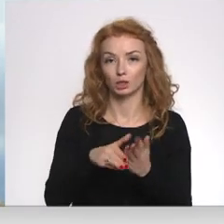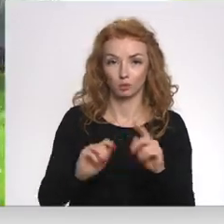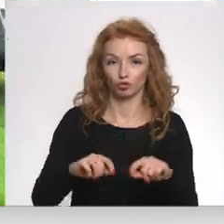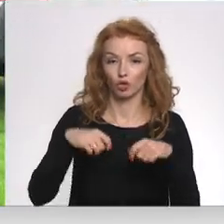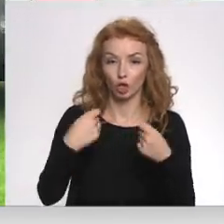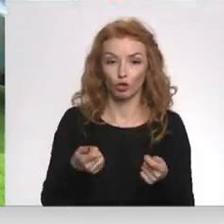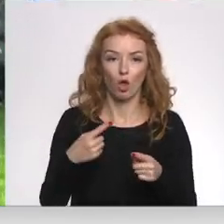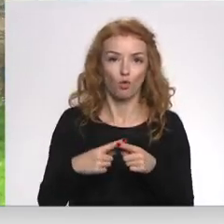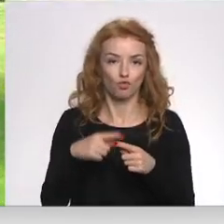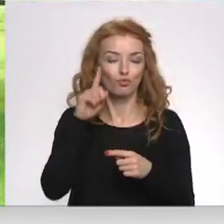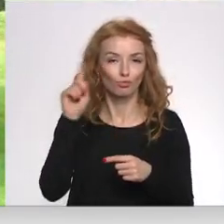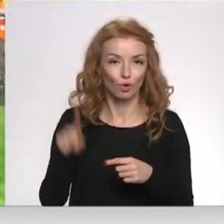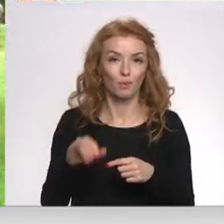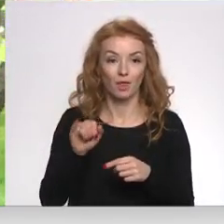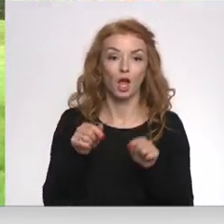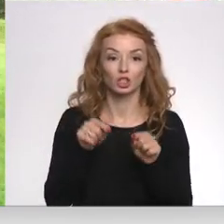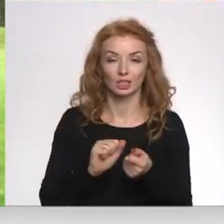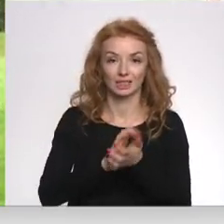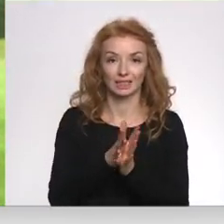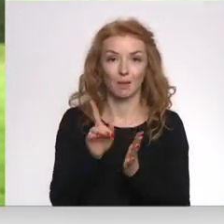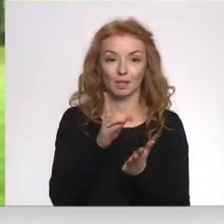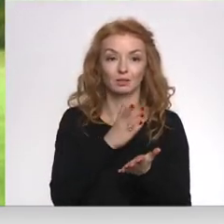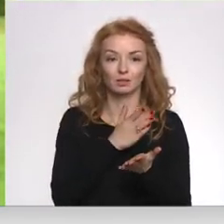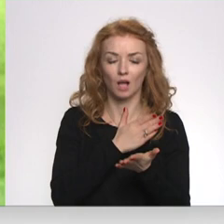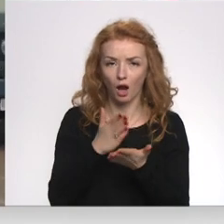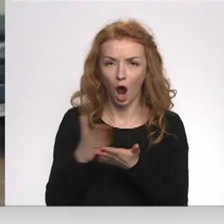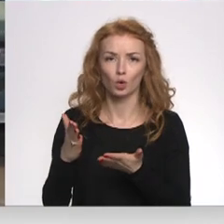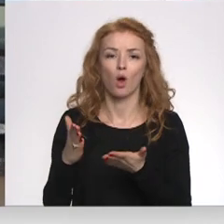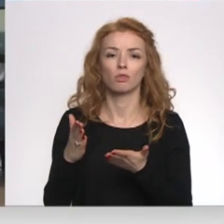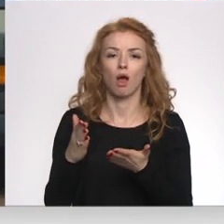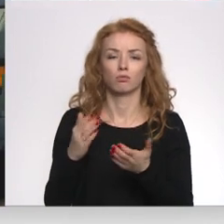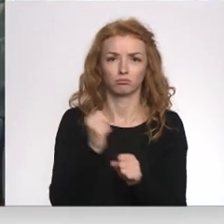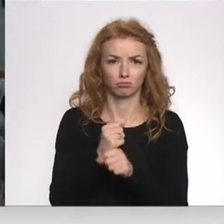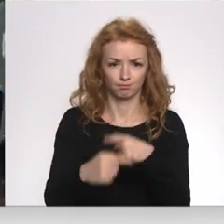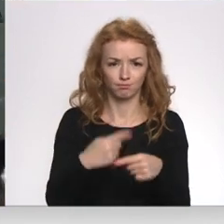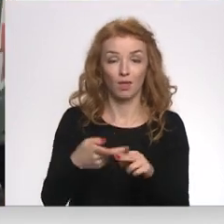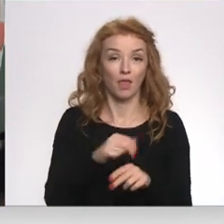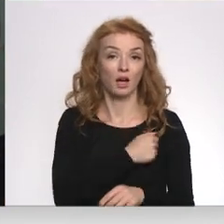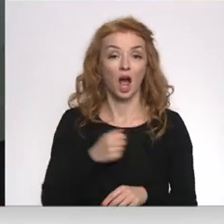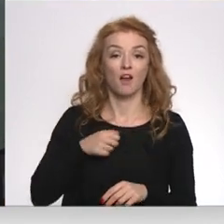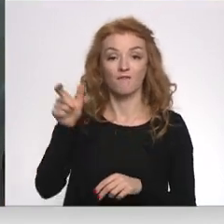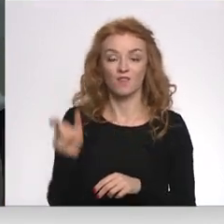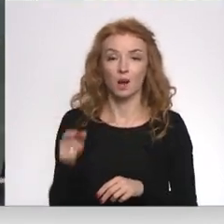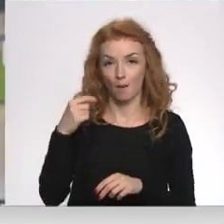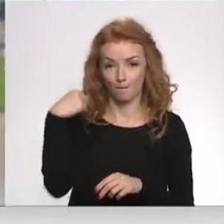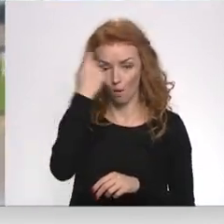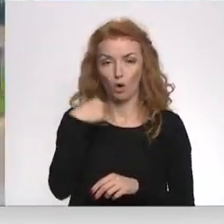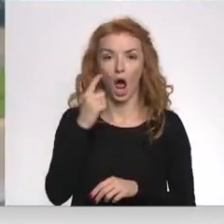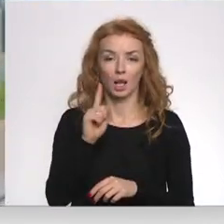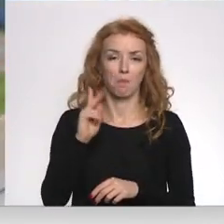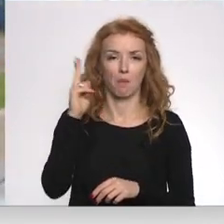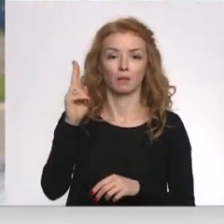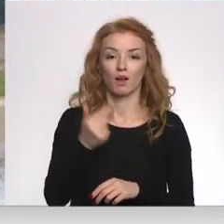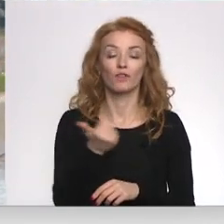sniegšanā. Un, protams, ja šī sistēma ir sakārtot un strādā, tad arī karavīram, protams, ir morālā pārliecība par to, ka